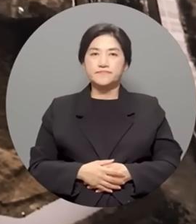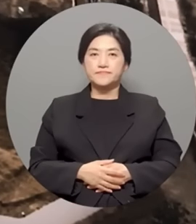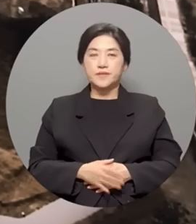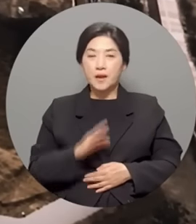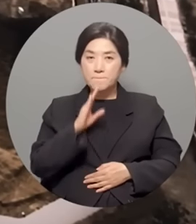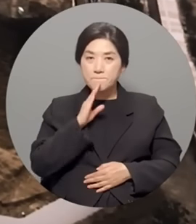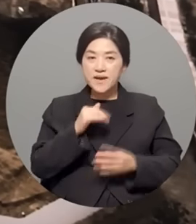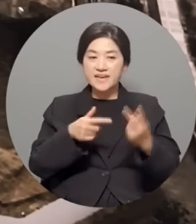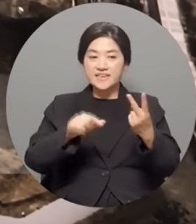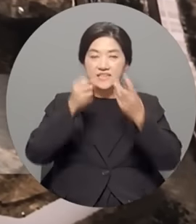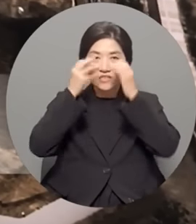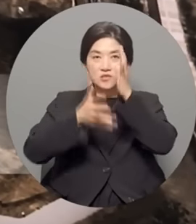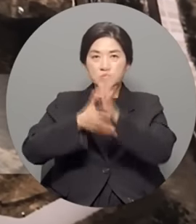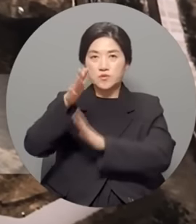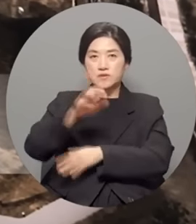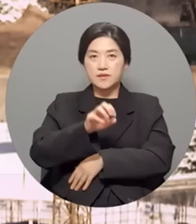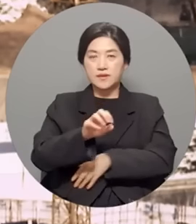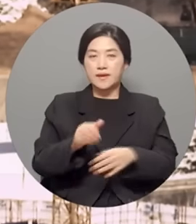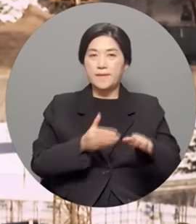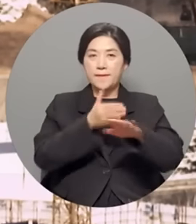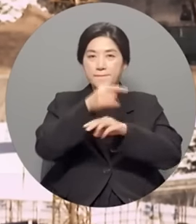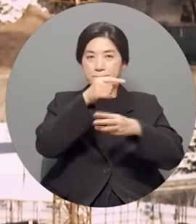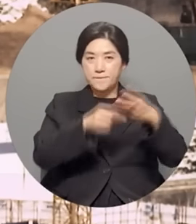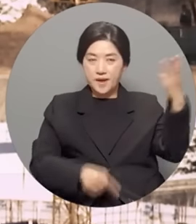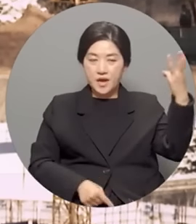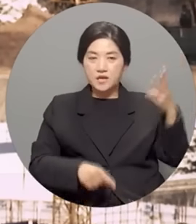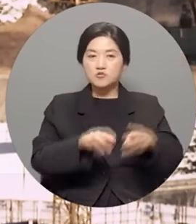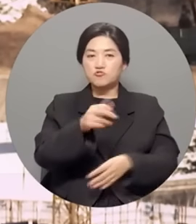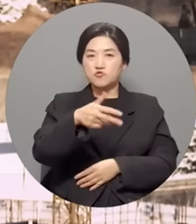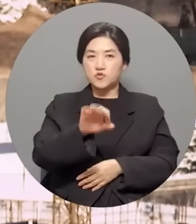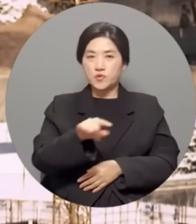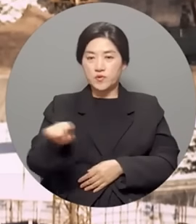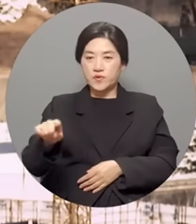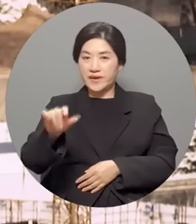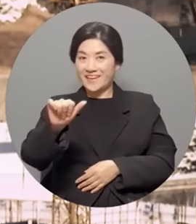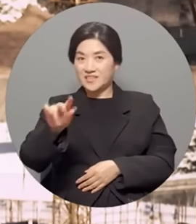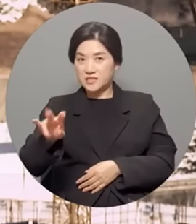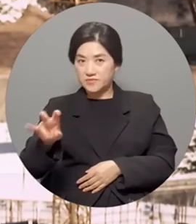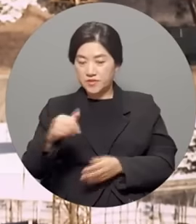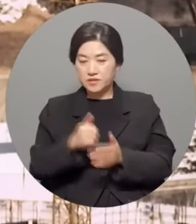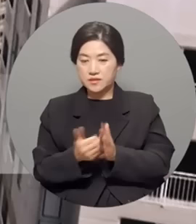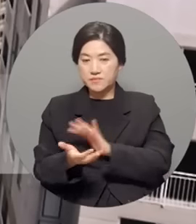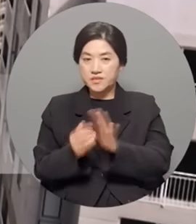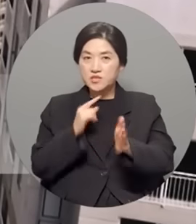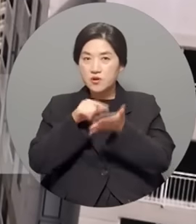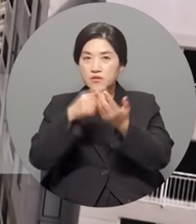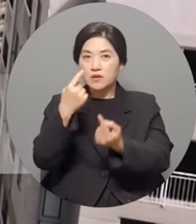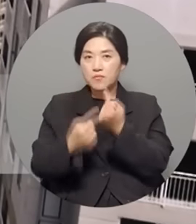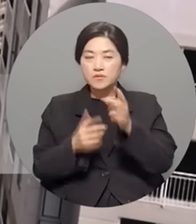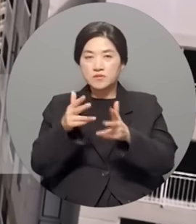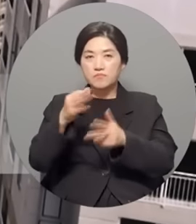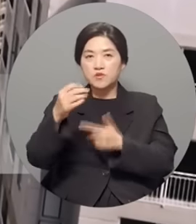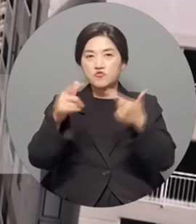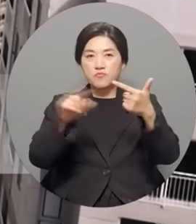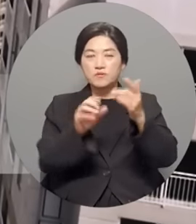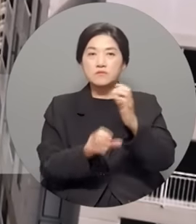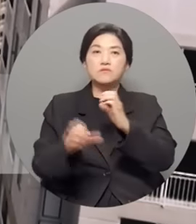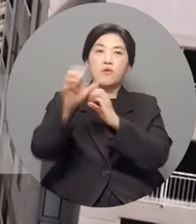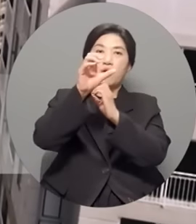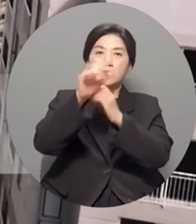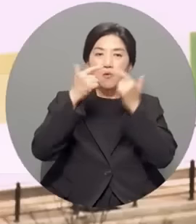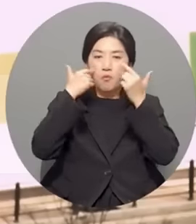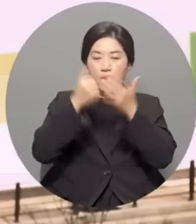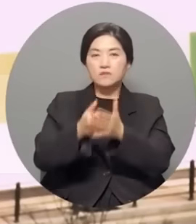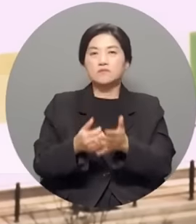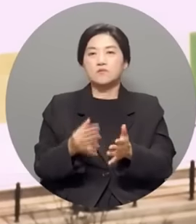실제로 2기 신도시인 파주운정 A22블록의 경우 사전 청약 때보다 사업비는 6% 올랐지만 확정